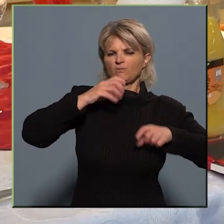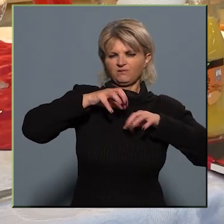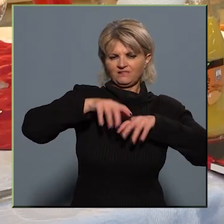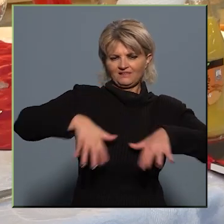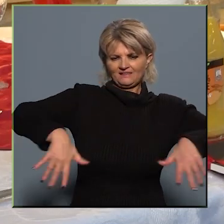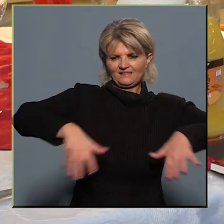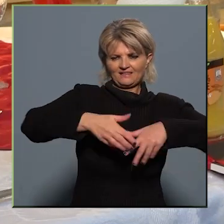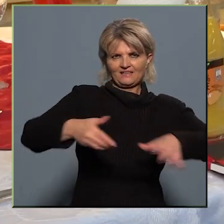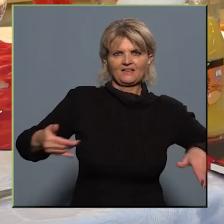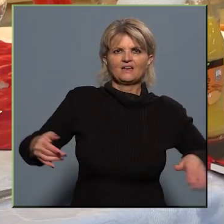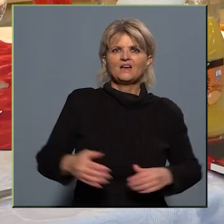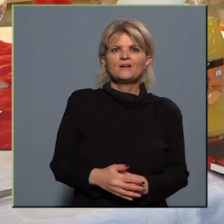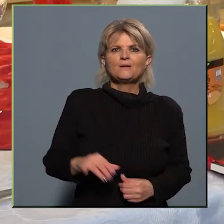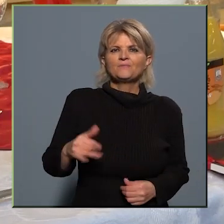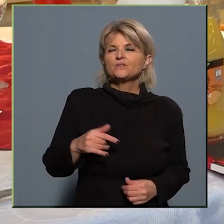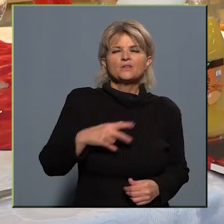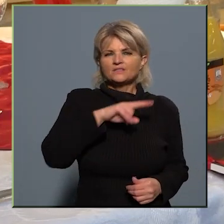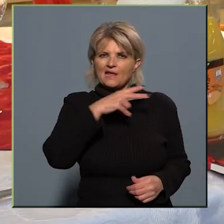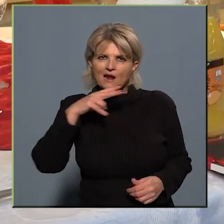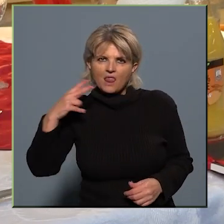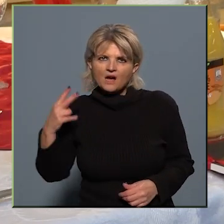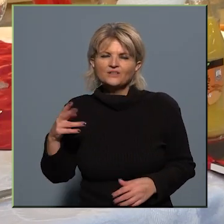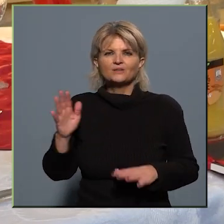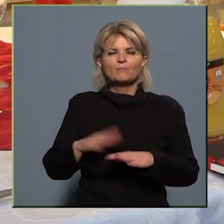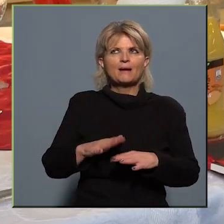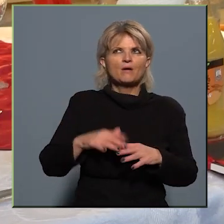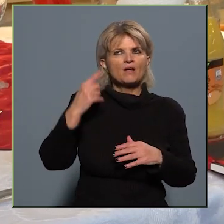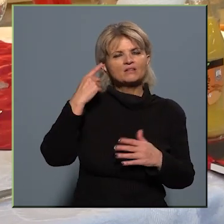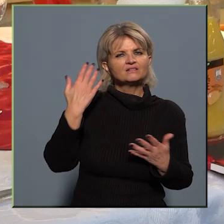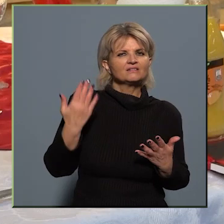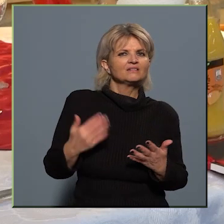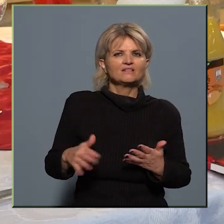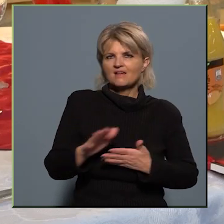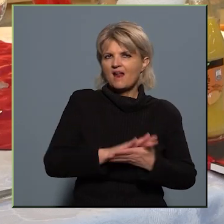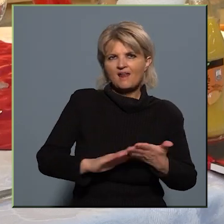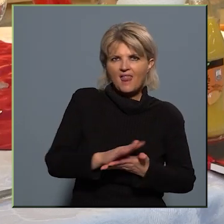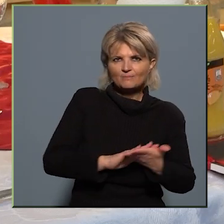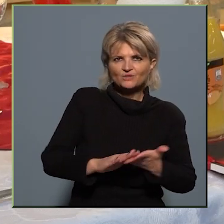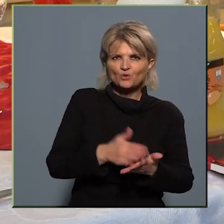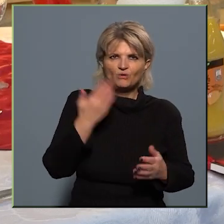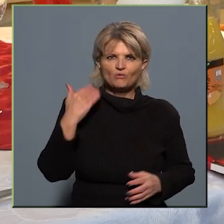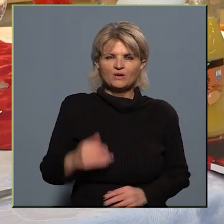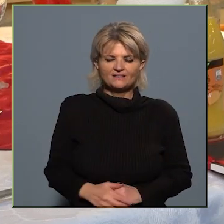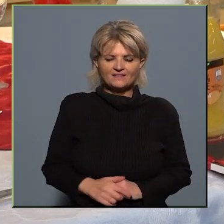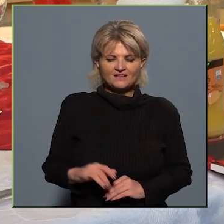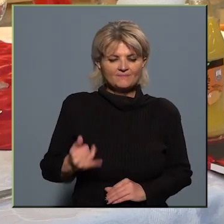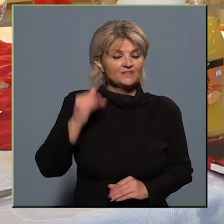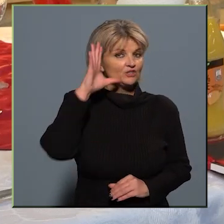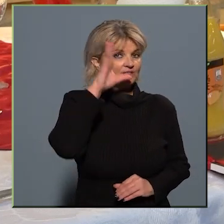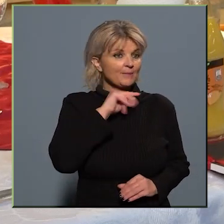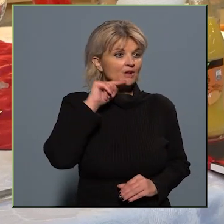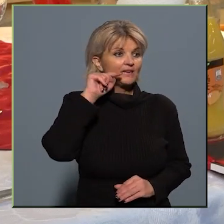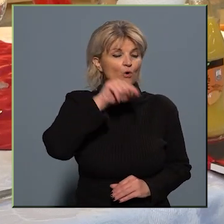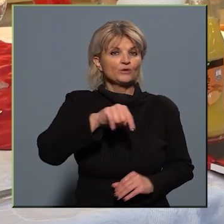és az illat az úgy megmarad, az egy jellegzetes valami volt. Hát meg az emberek is, akik